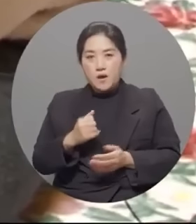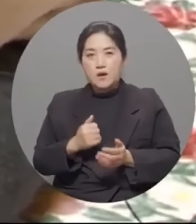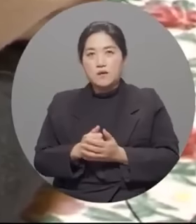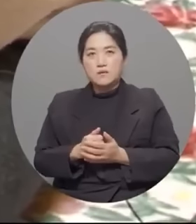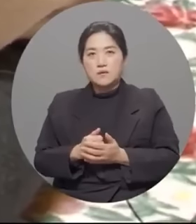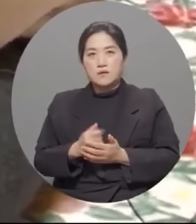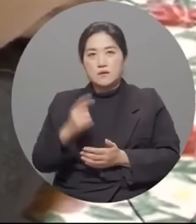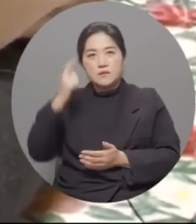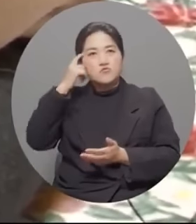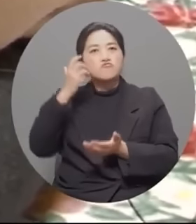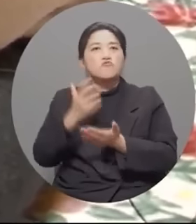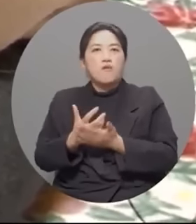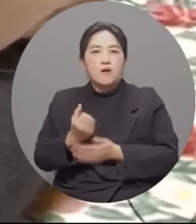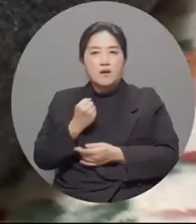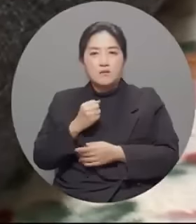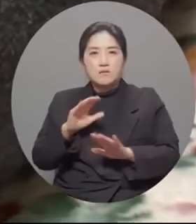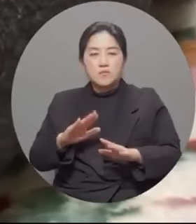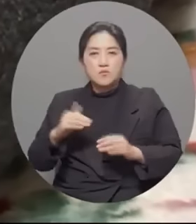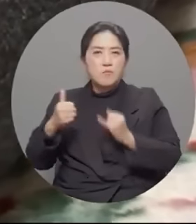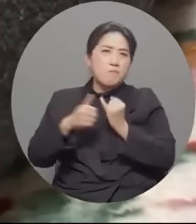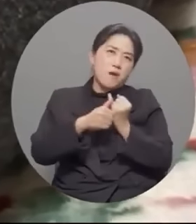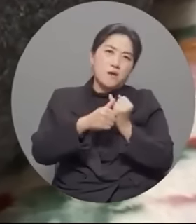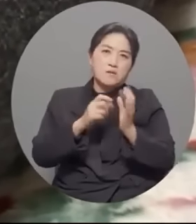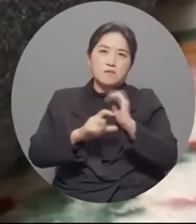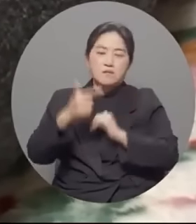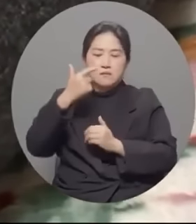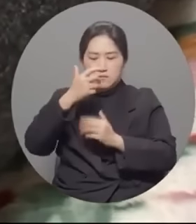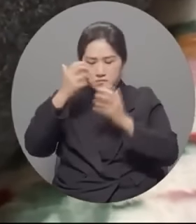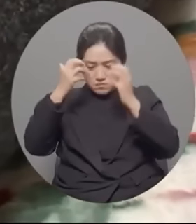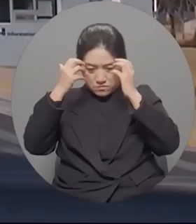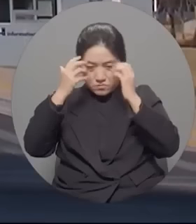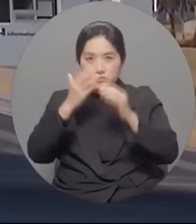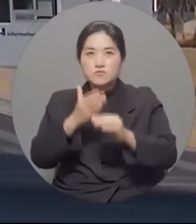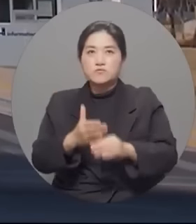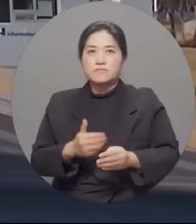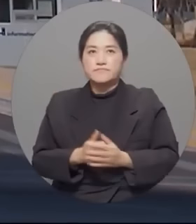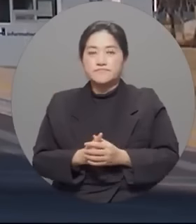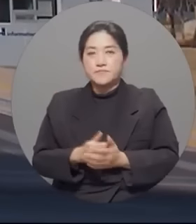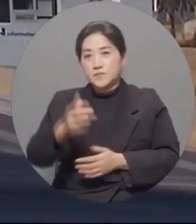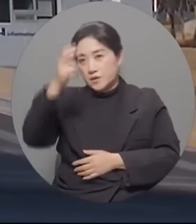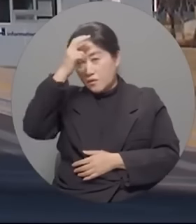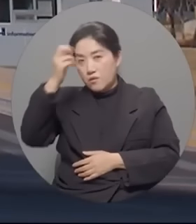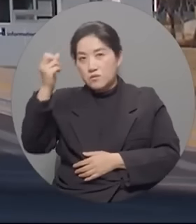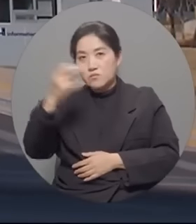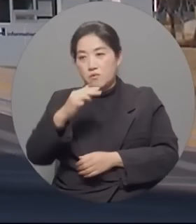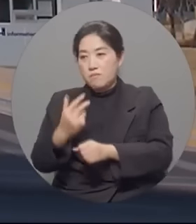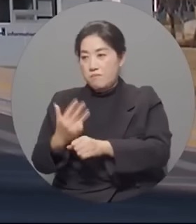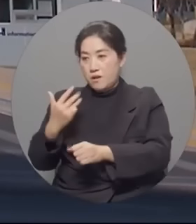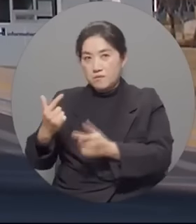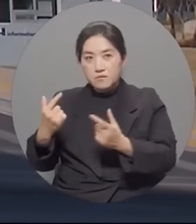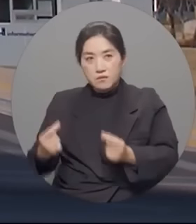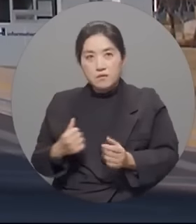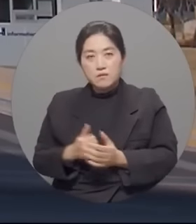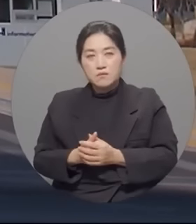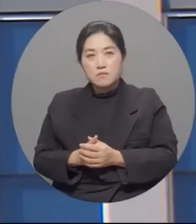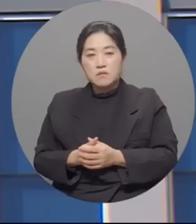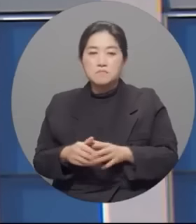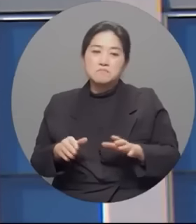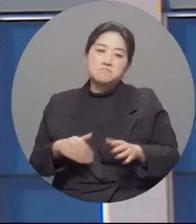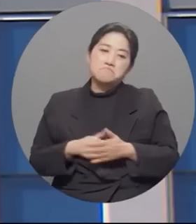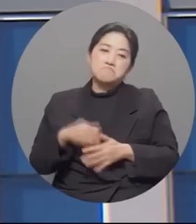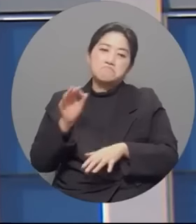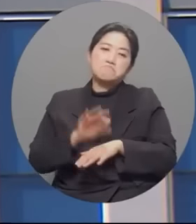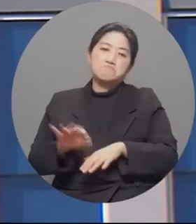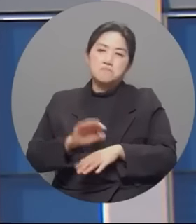트라우마에 시달리던 딸이 또 성폭행을 당하며 더 큰 고통을 겪고 있는데 경찰은 또 8년 전처럼 미온적인 태도로